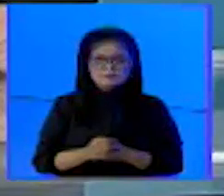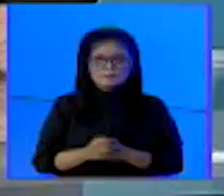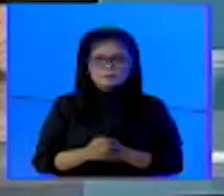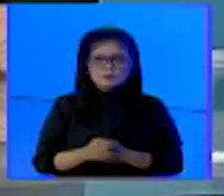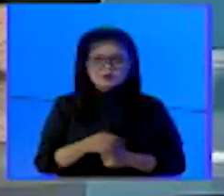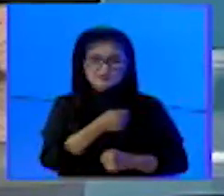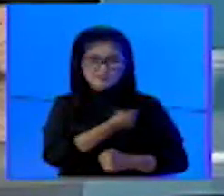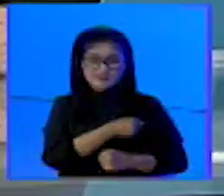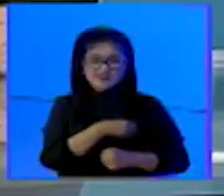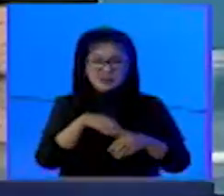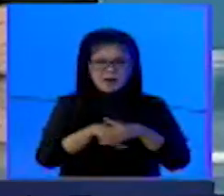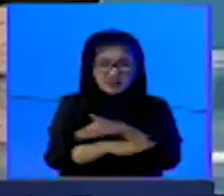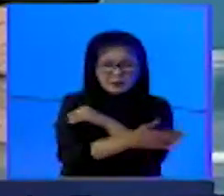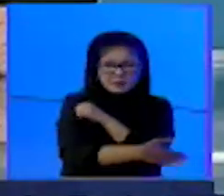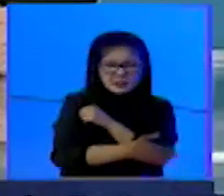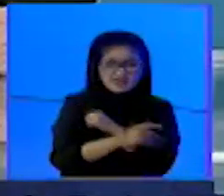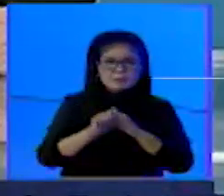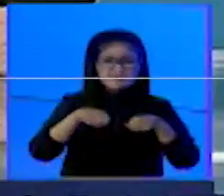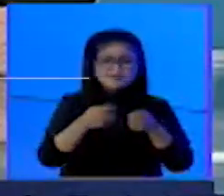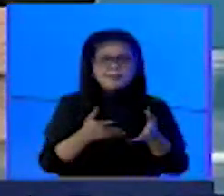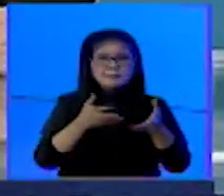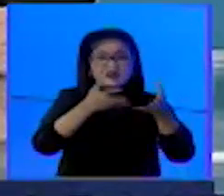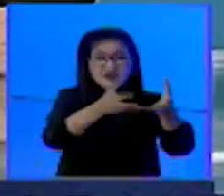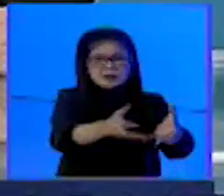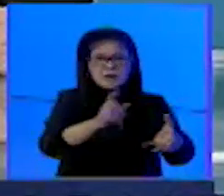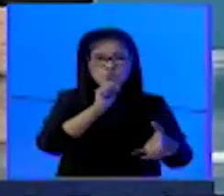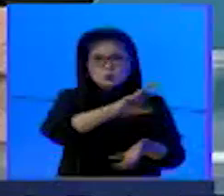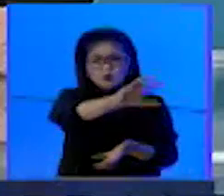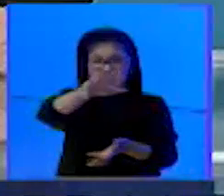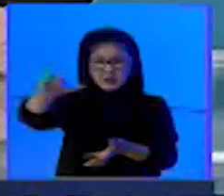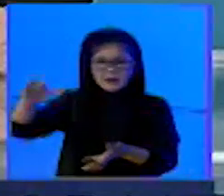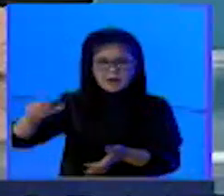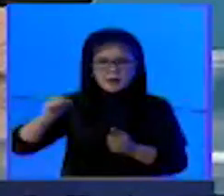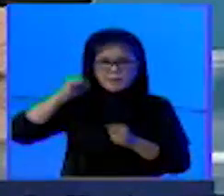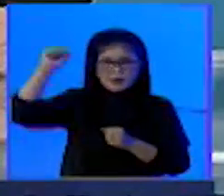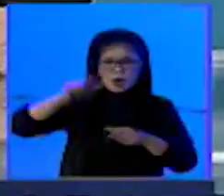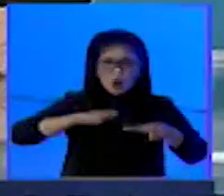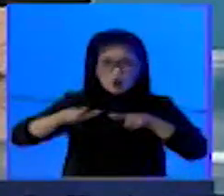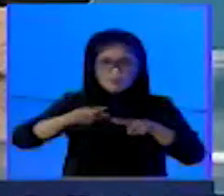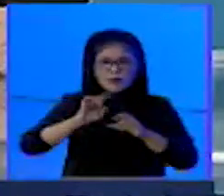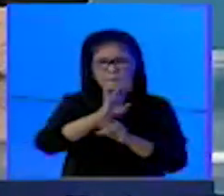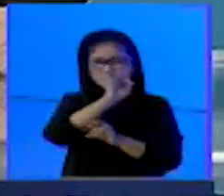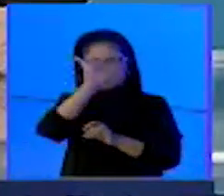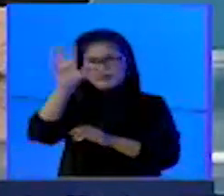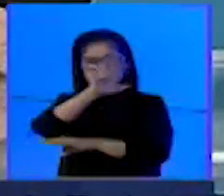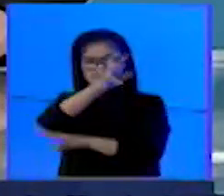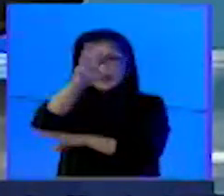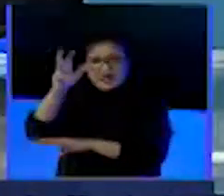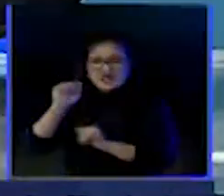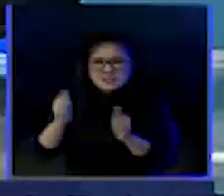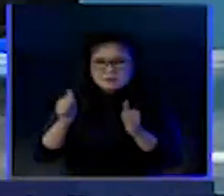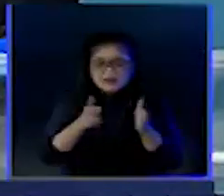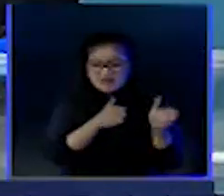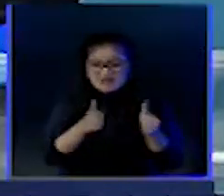Kementerian Dalam Negeri memberikan penghargaan kepada sejumlah daerah pemenang lomba inovasi daerah dalam persiapan tatanan normal baru.